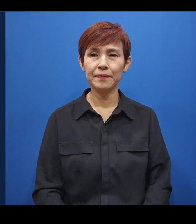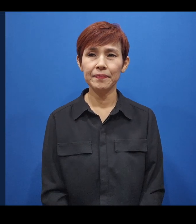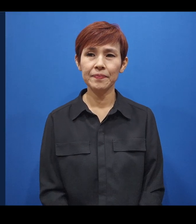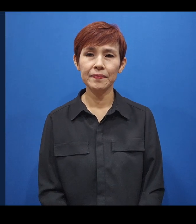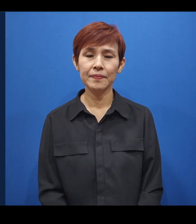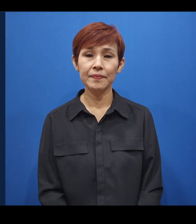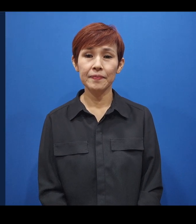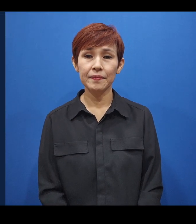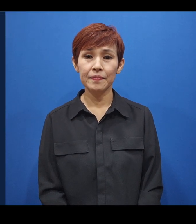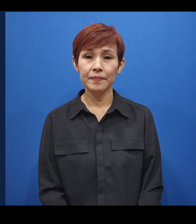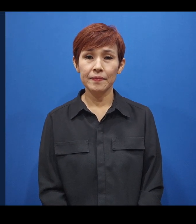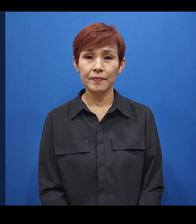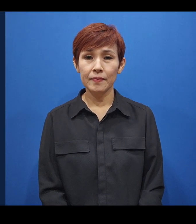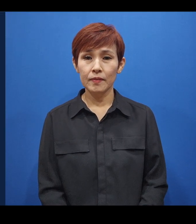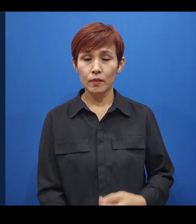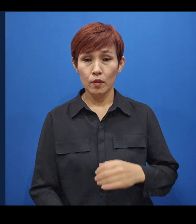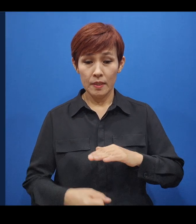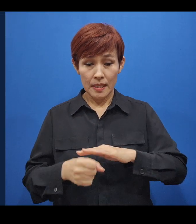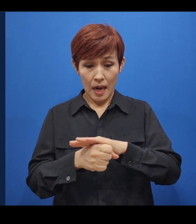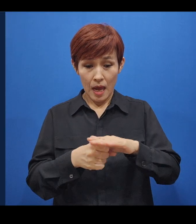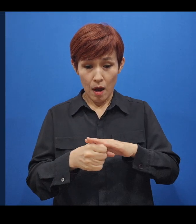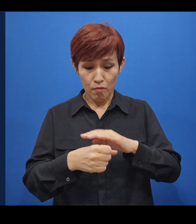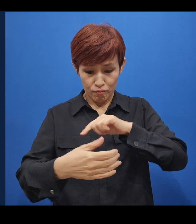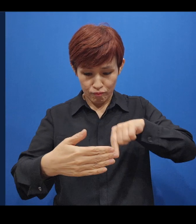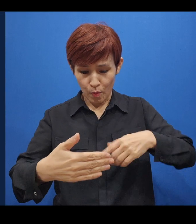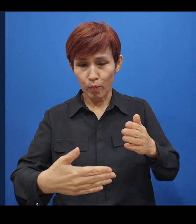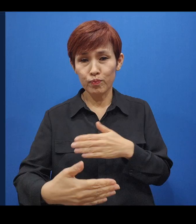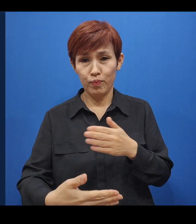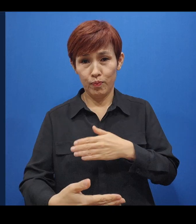본문이죠. 원래 우리에게 사랑이 없는데